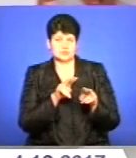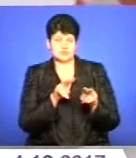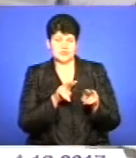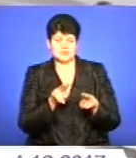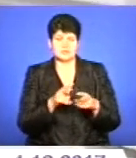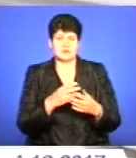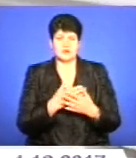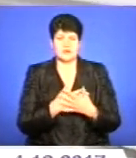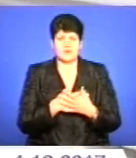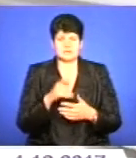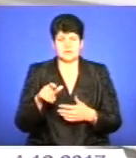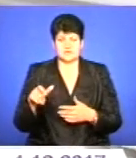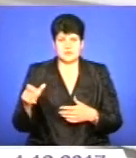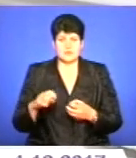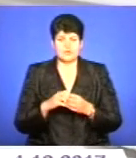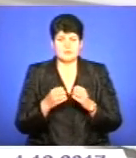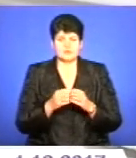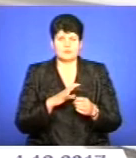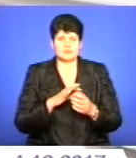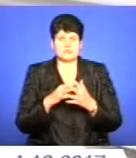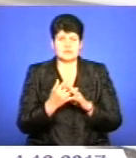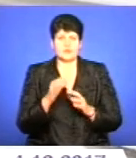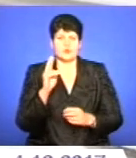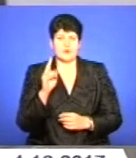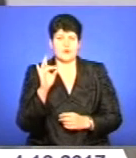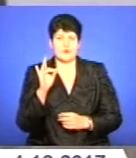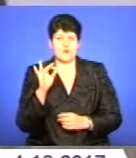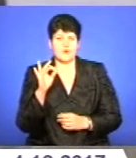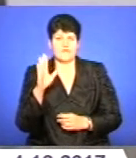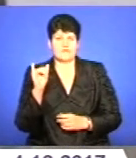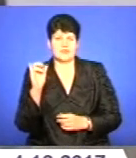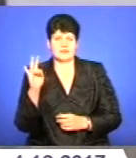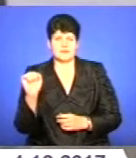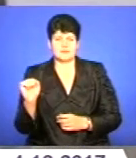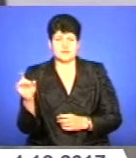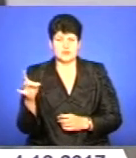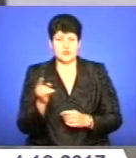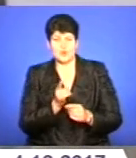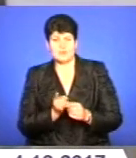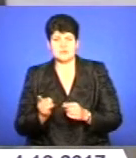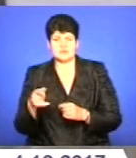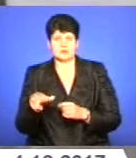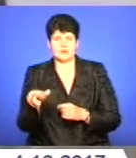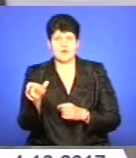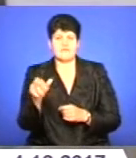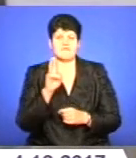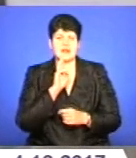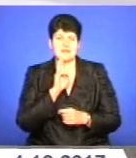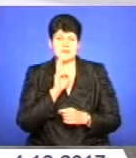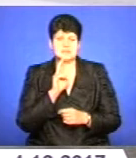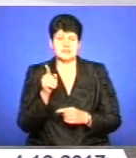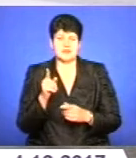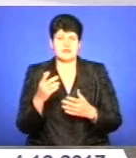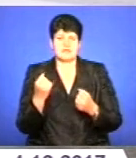активісти. Найпроблемнішими ділянками були село Кровінка Теребовлянського району, а також об'їзна ділянка дороги Кременця, де вантажний автомобіль,